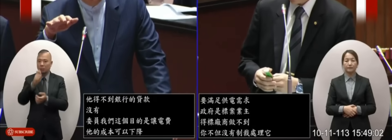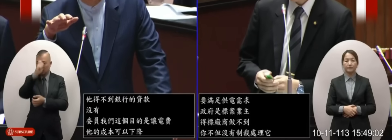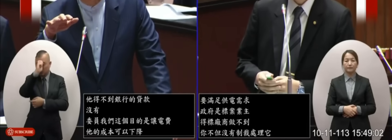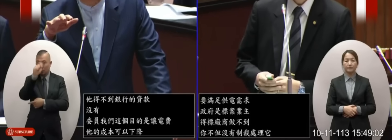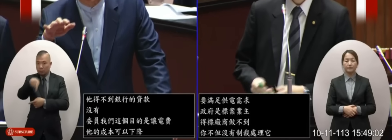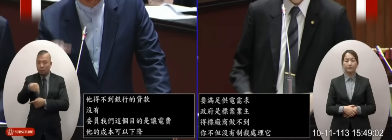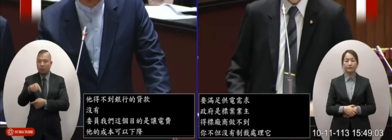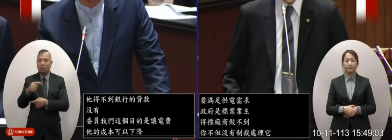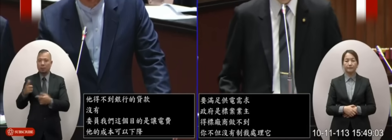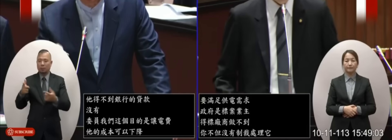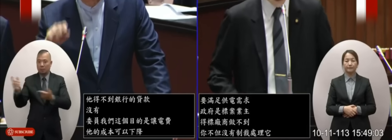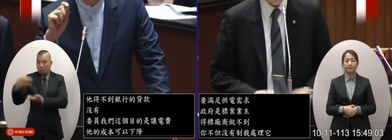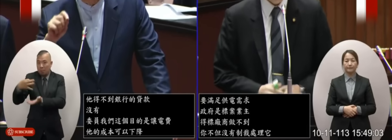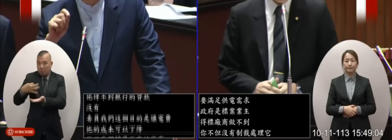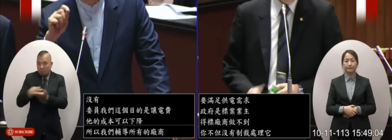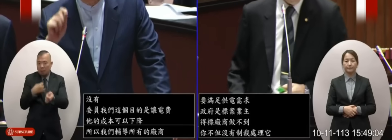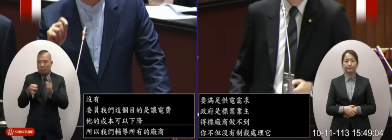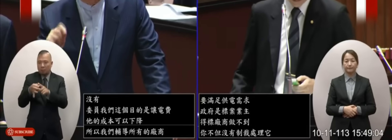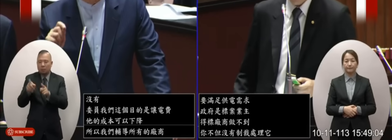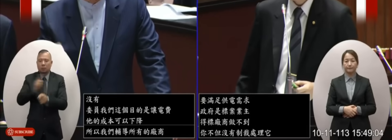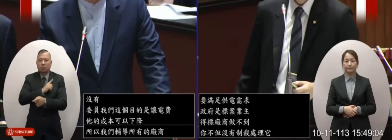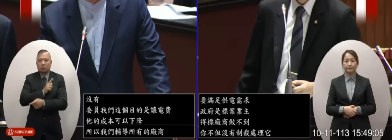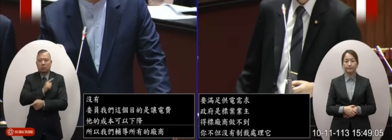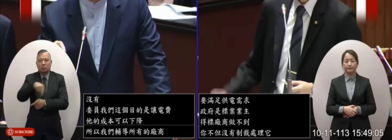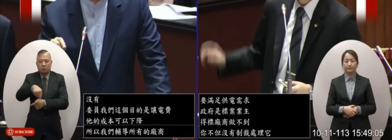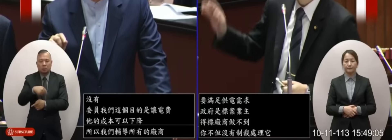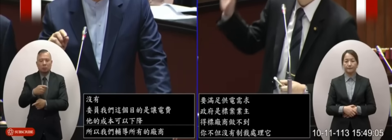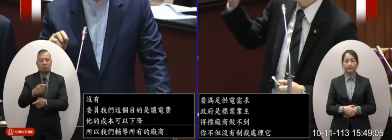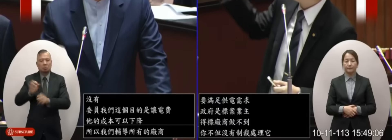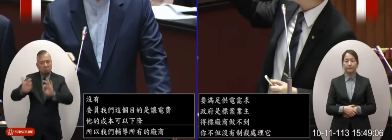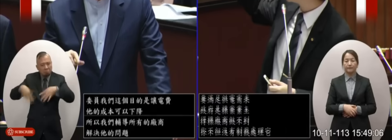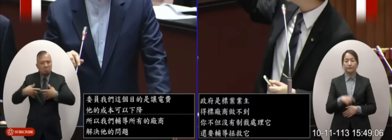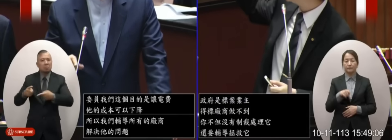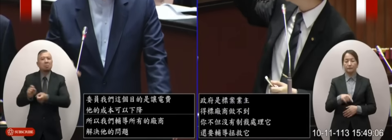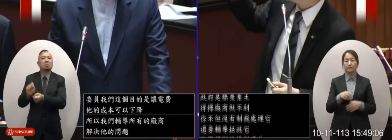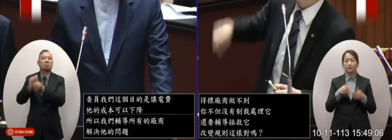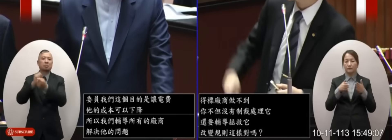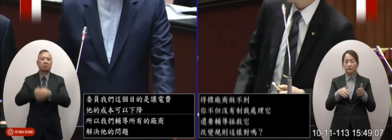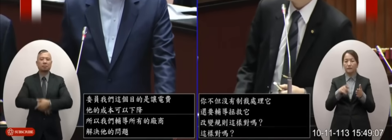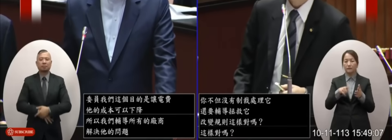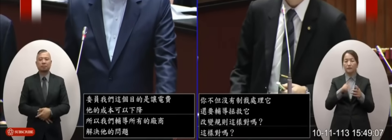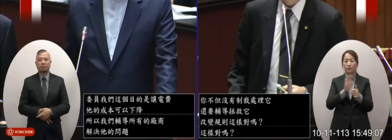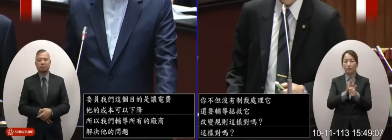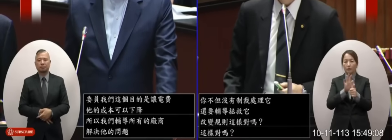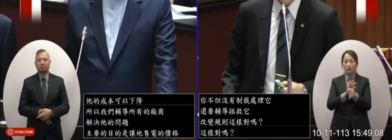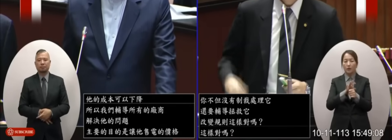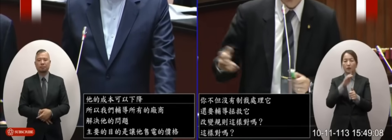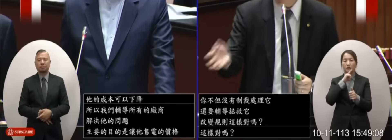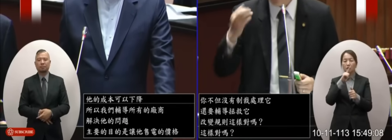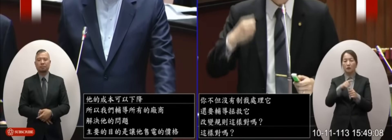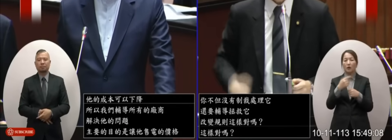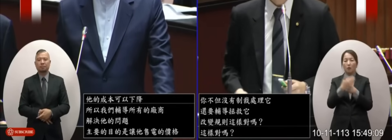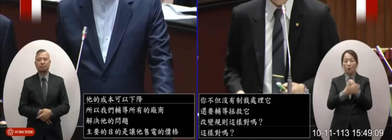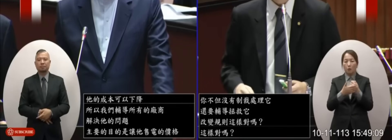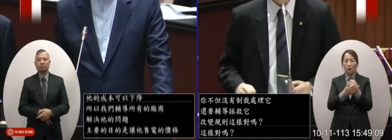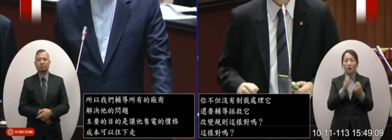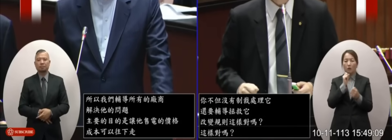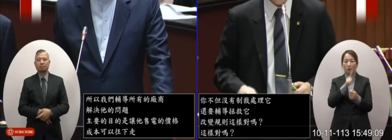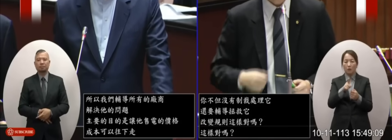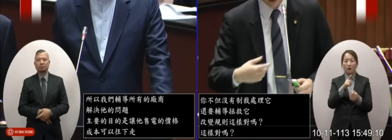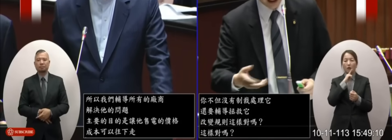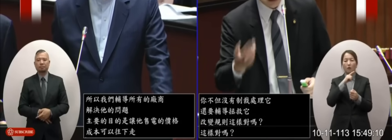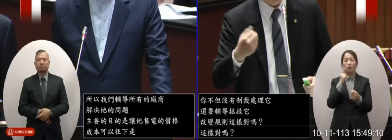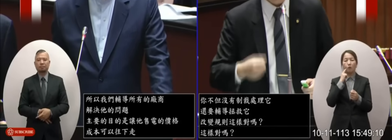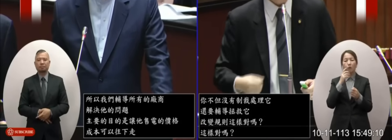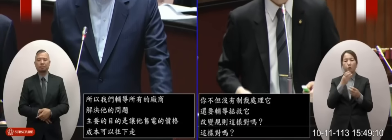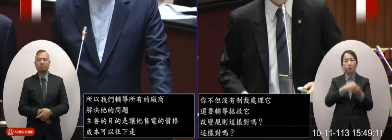格成本可以往下走。这个是我们最大的不一样。 你搞了3之1，你打算搞保价收购，你就一样是乾坤大挪移，